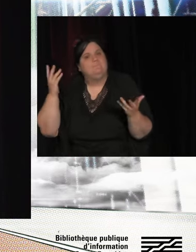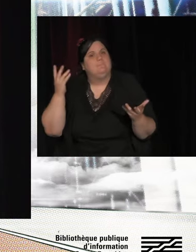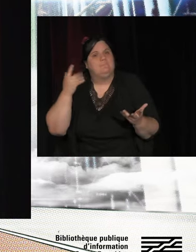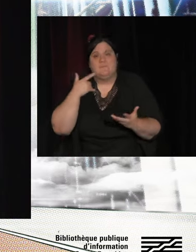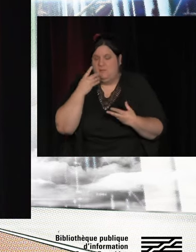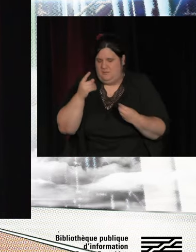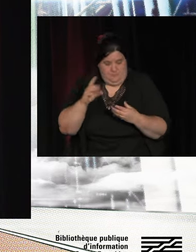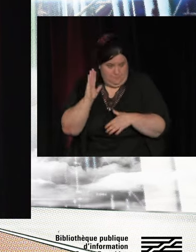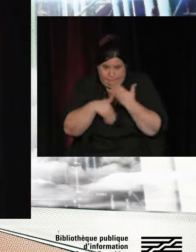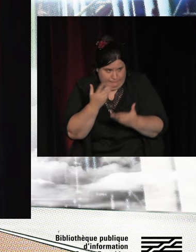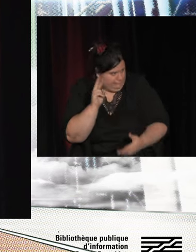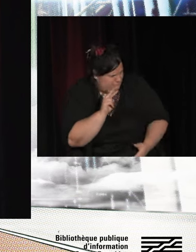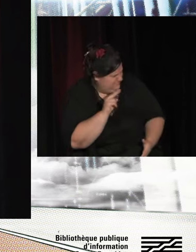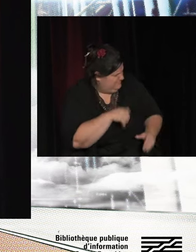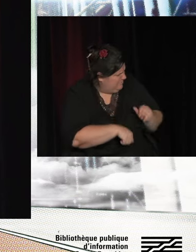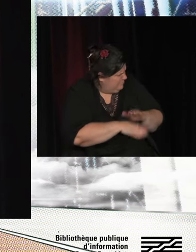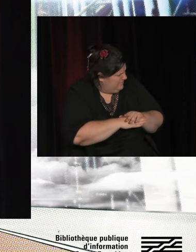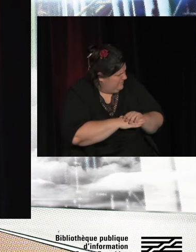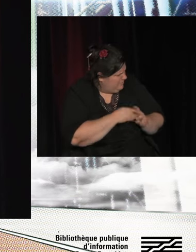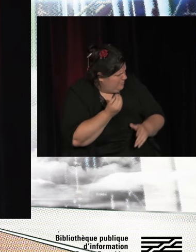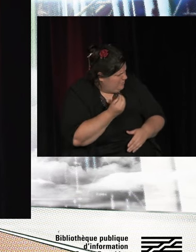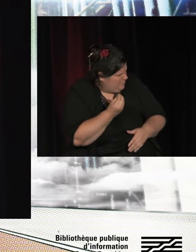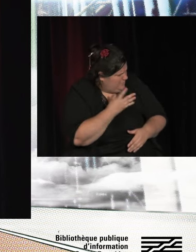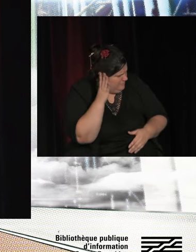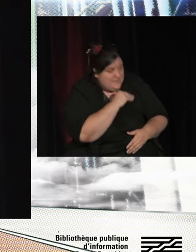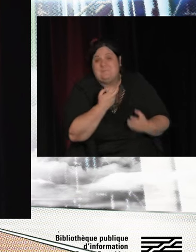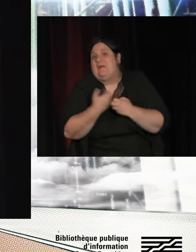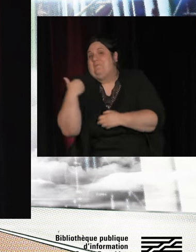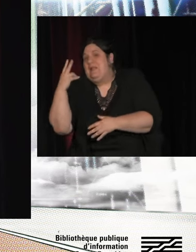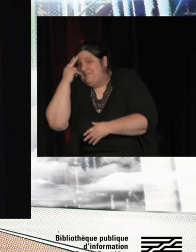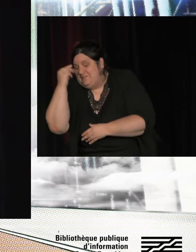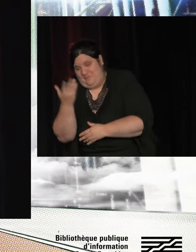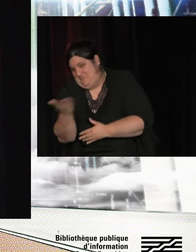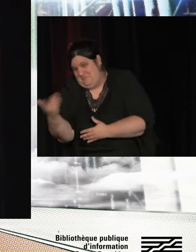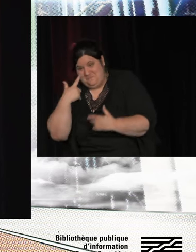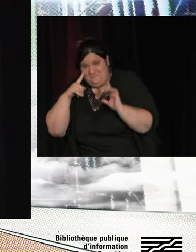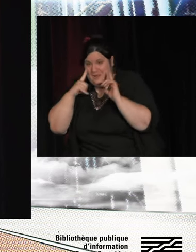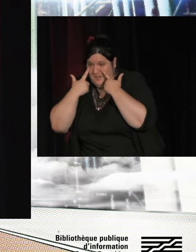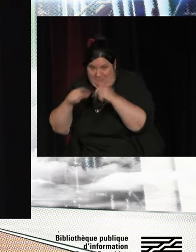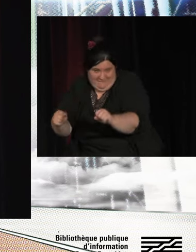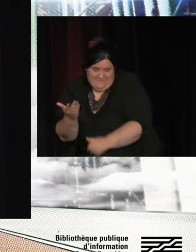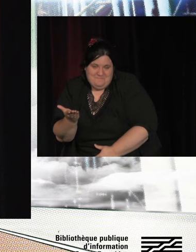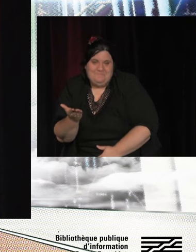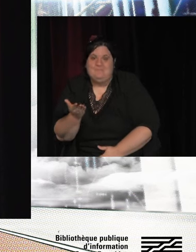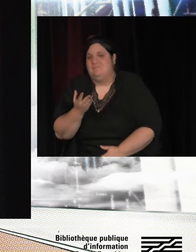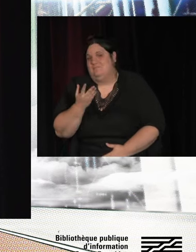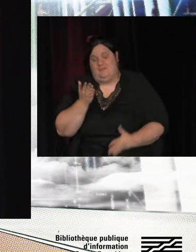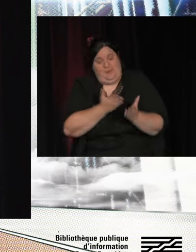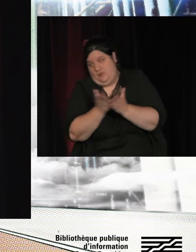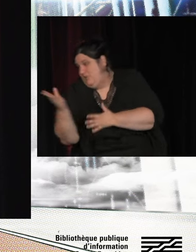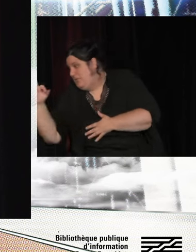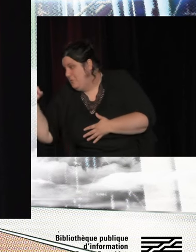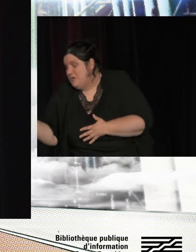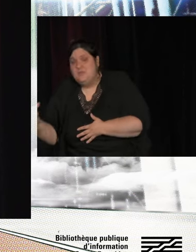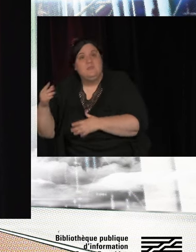et plus savoir où j'en étais. C'est déjà beaucoup arrivé pendant Tintin. Et souvent, donc oui, je vais faire des digressions